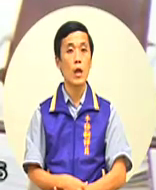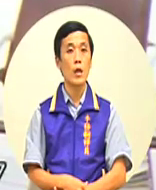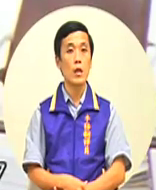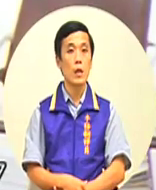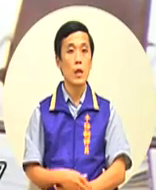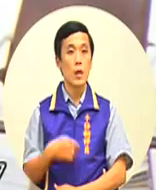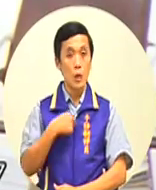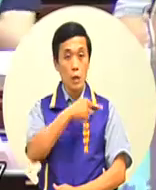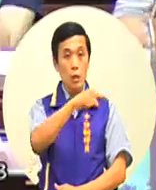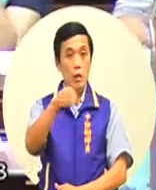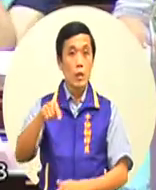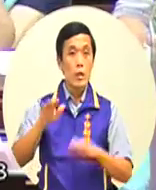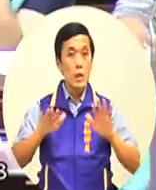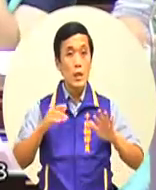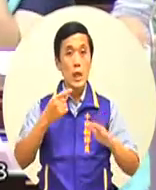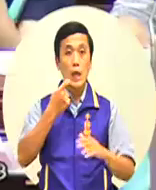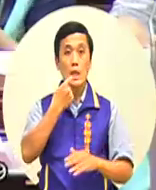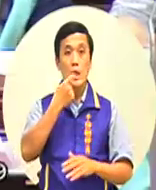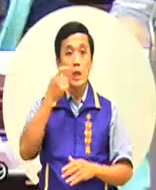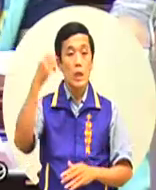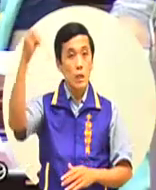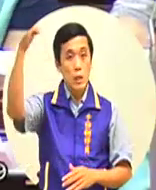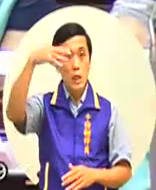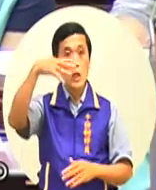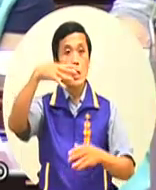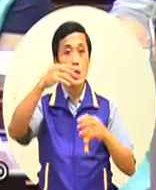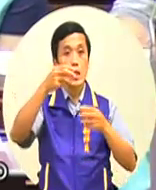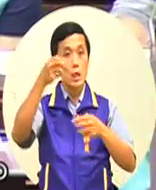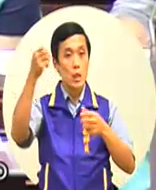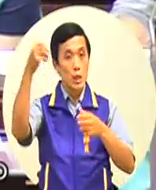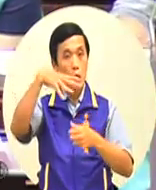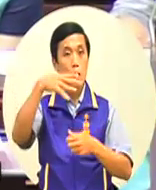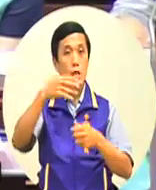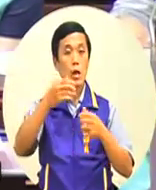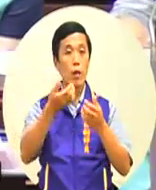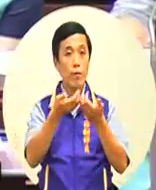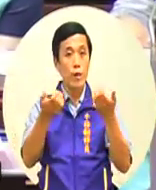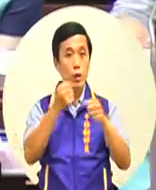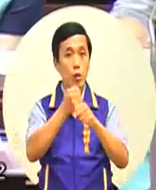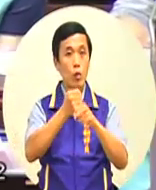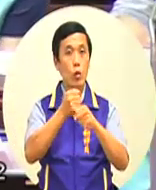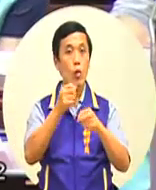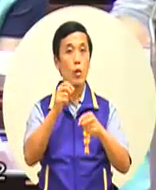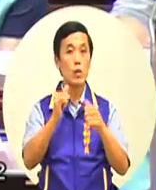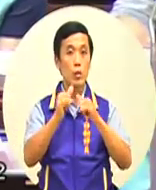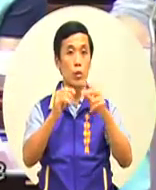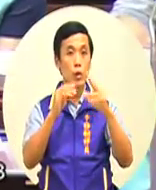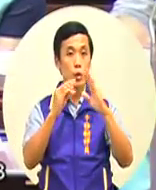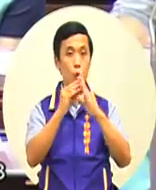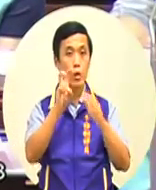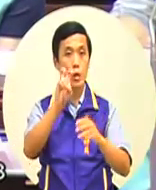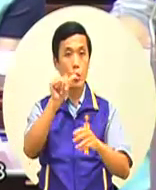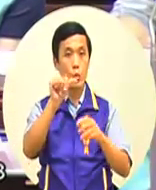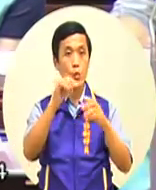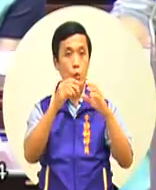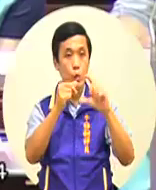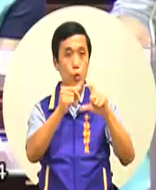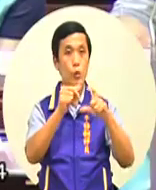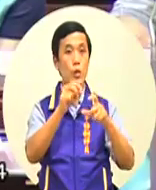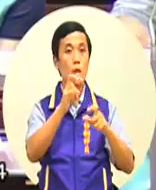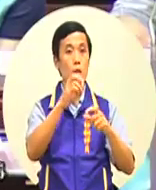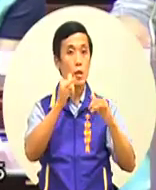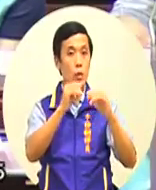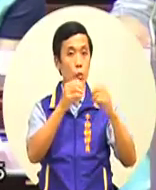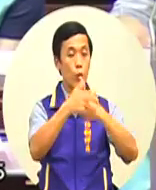我们现在目前日照的分工，社会局、卫生局、原民会，社会局负责25区，卫生局负责10区，原民会负